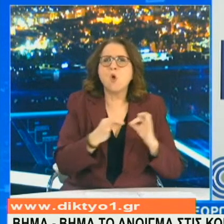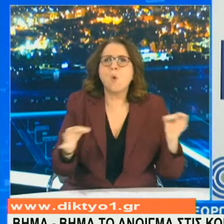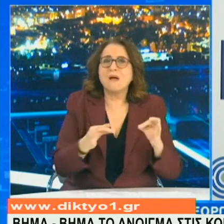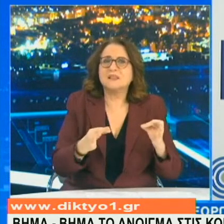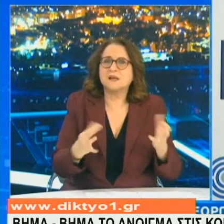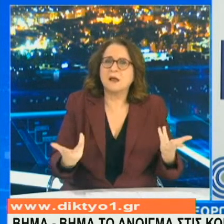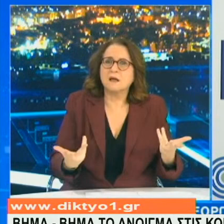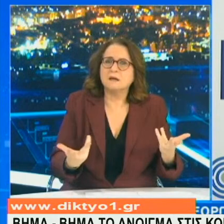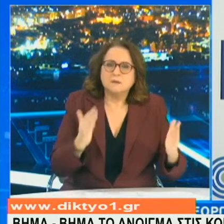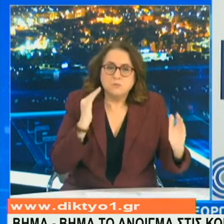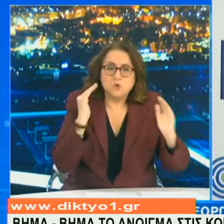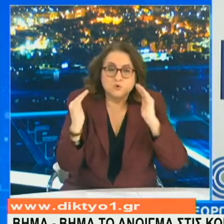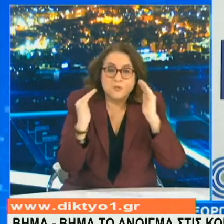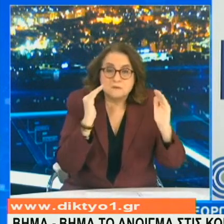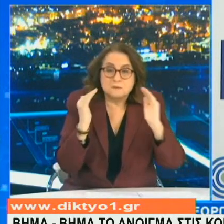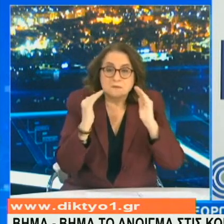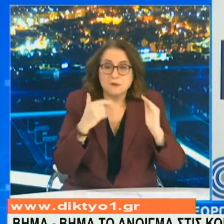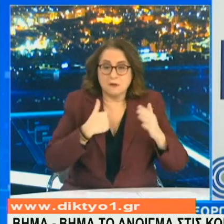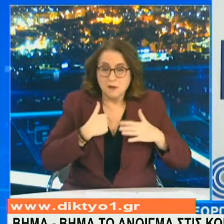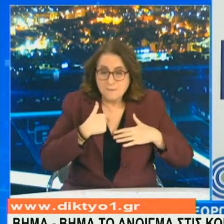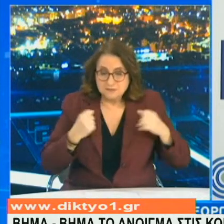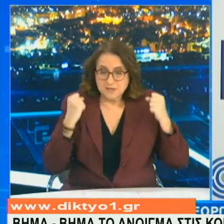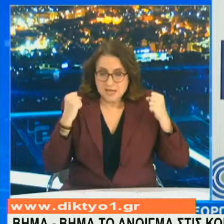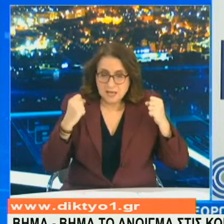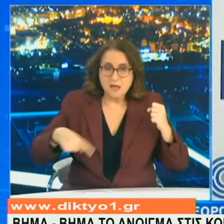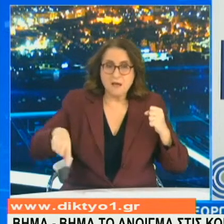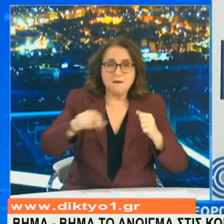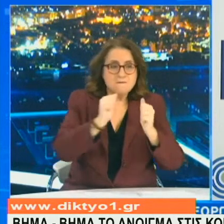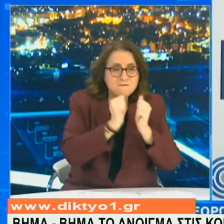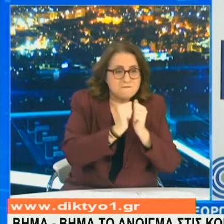των φίλων μας και το σύνολο του ελληνικού λαού.